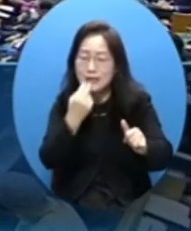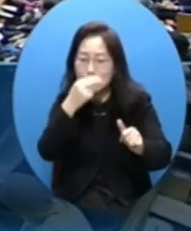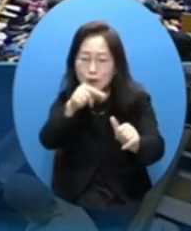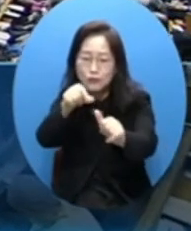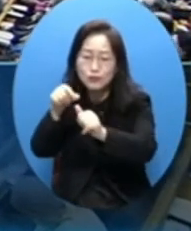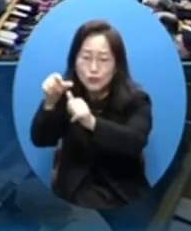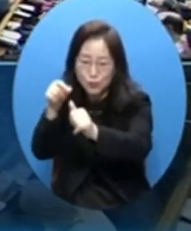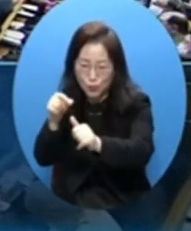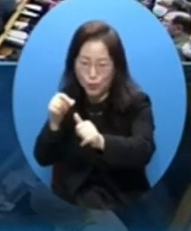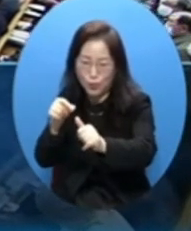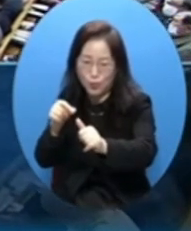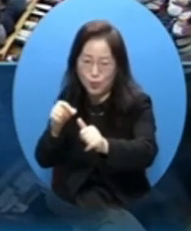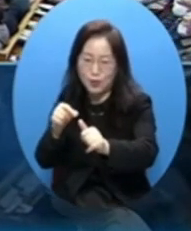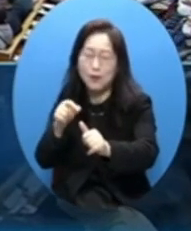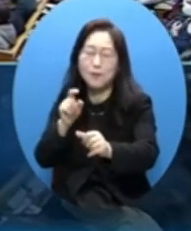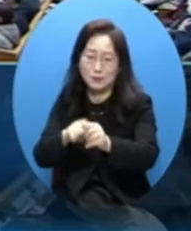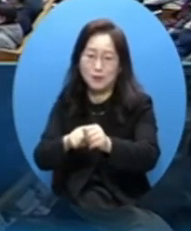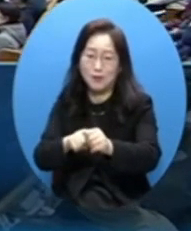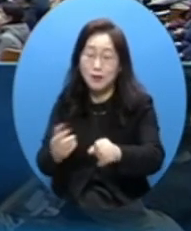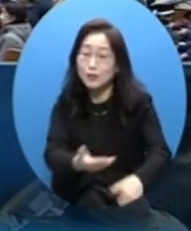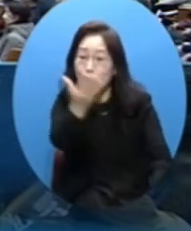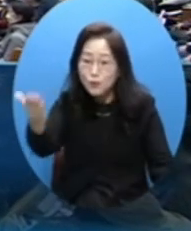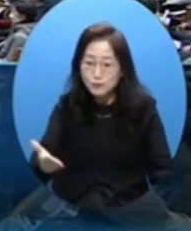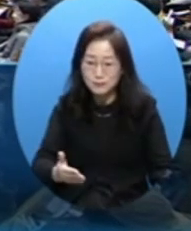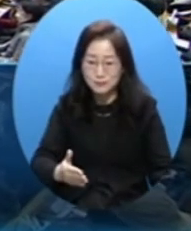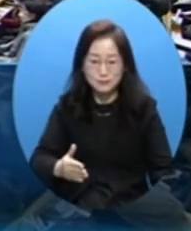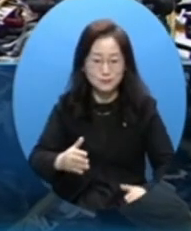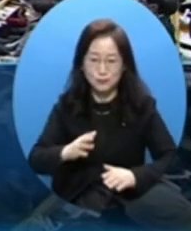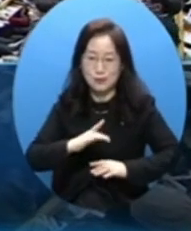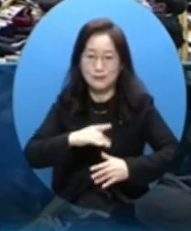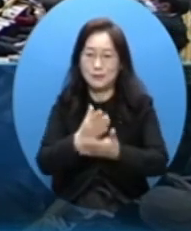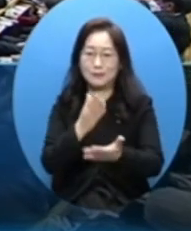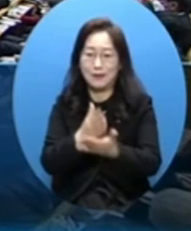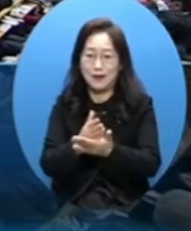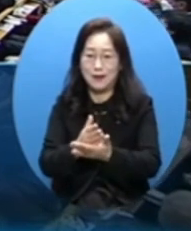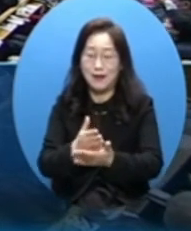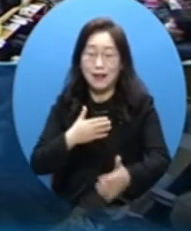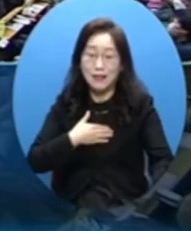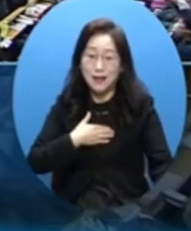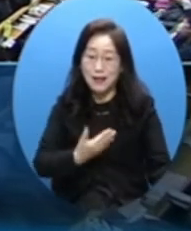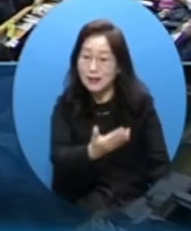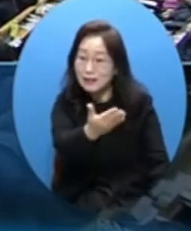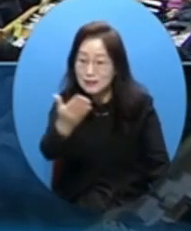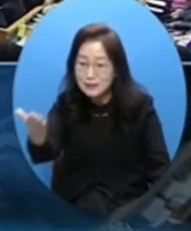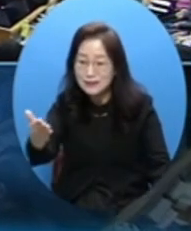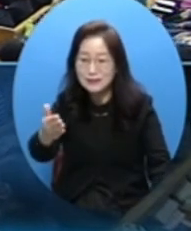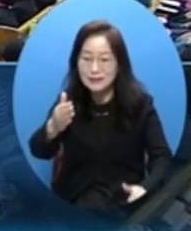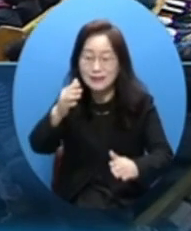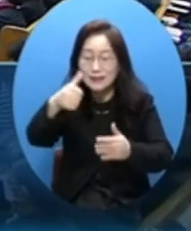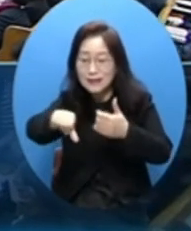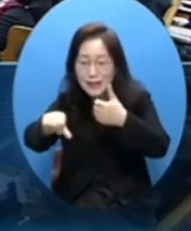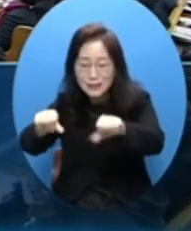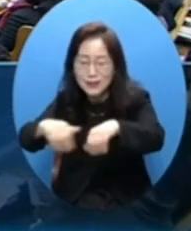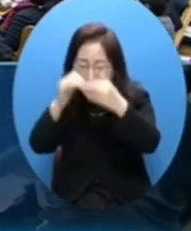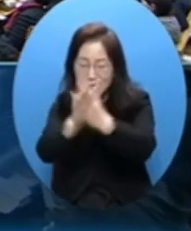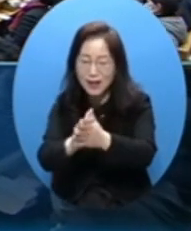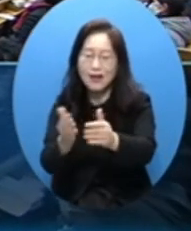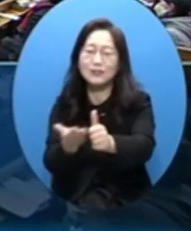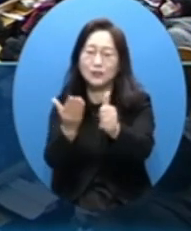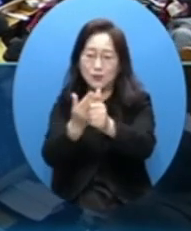하시려 하셨나니 당신들은 두려워하지 마소서 내가 당신들과 당신의 자녀를 기르리이다